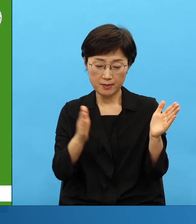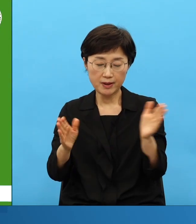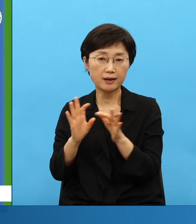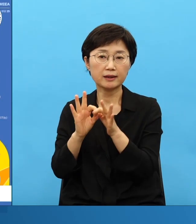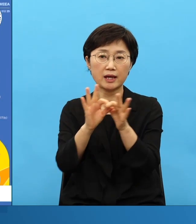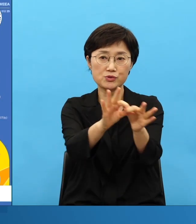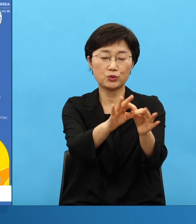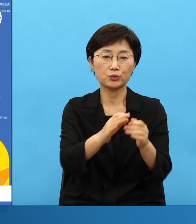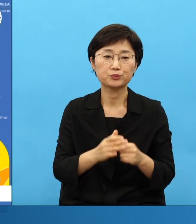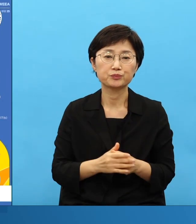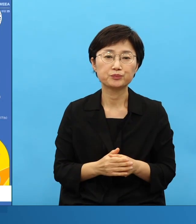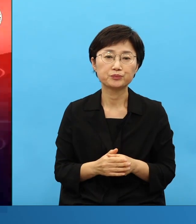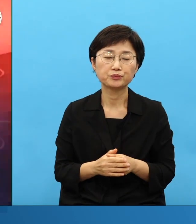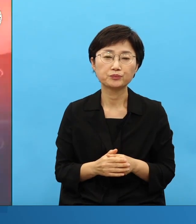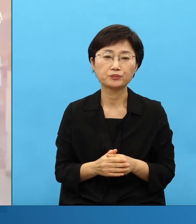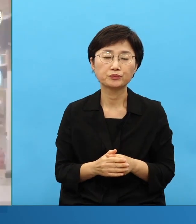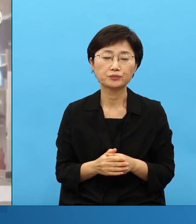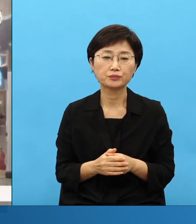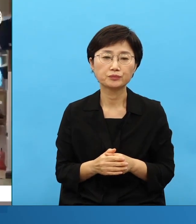계속 이어집니다.